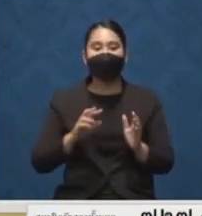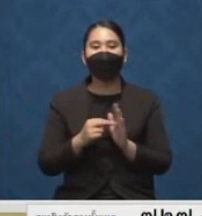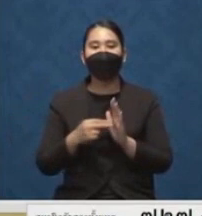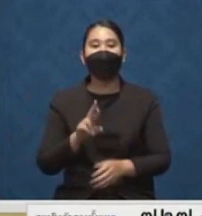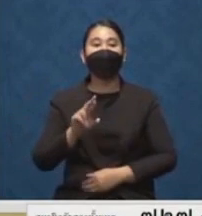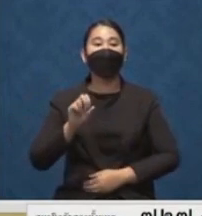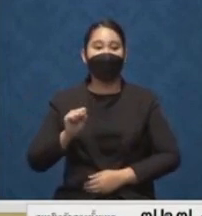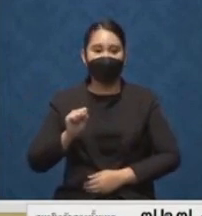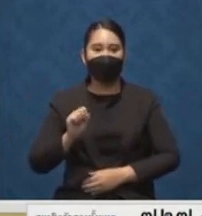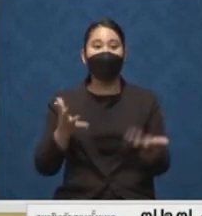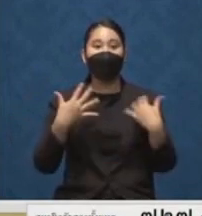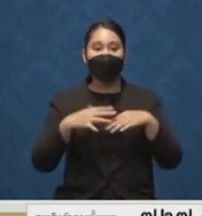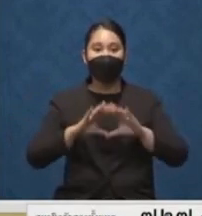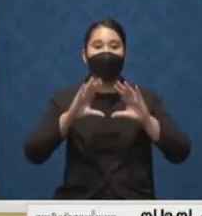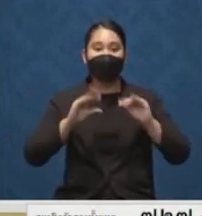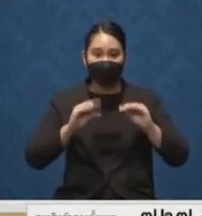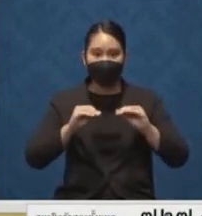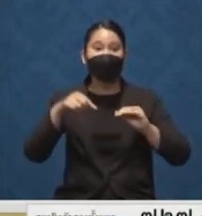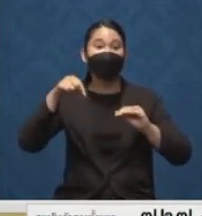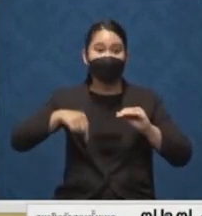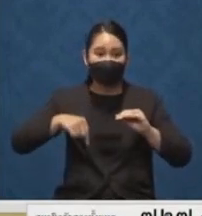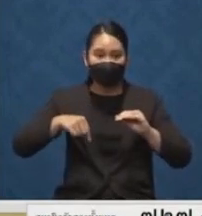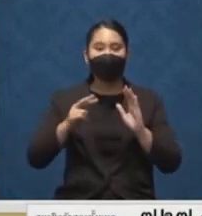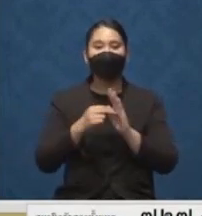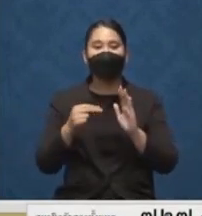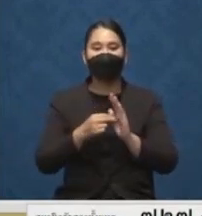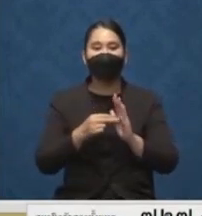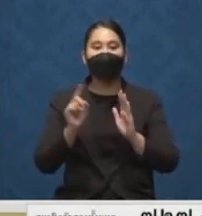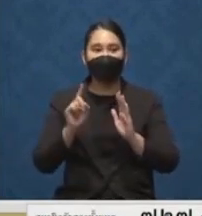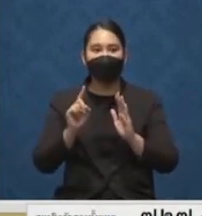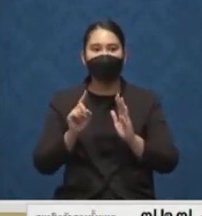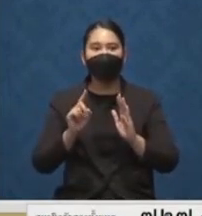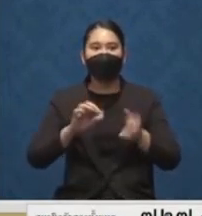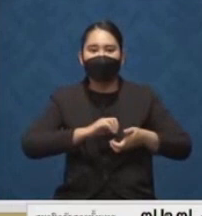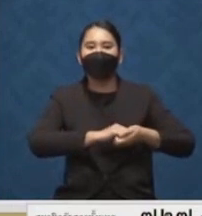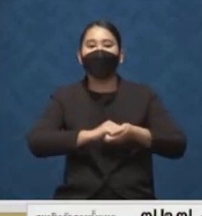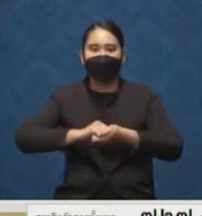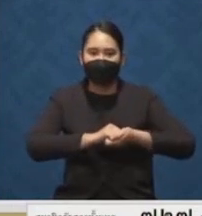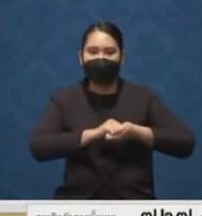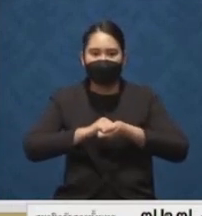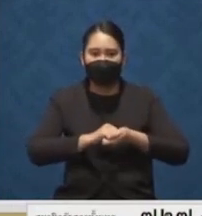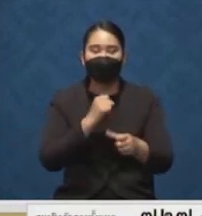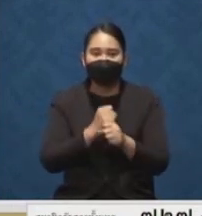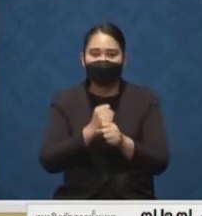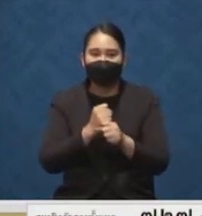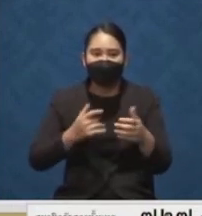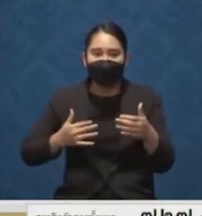ฐสภาแล้วนะครับก็ต้องร่วมมือกันนะครับทำงานให้ส